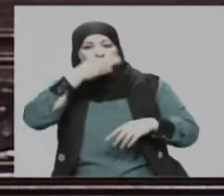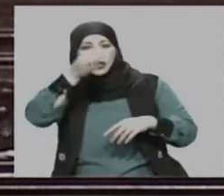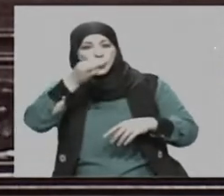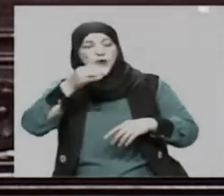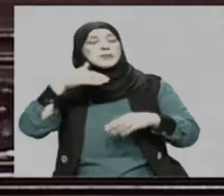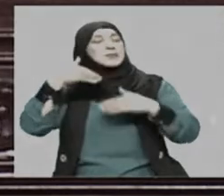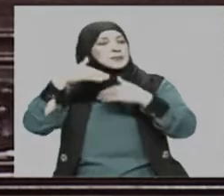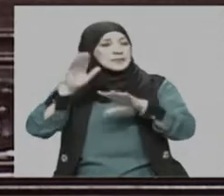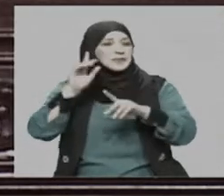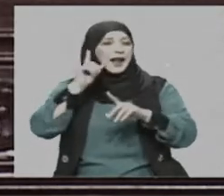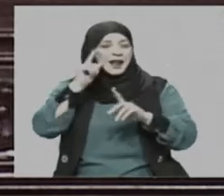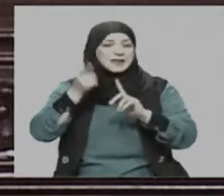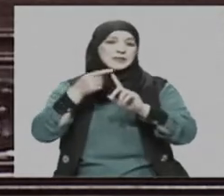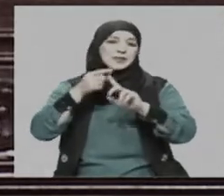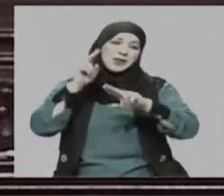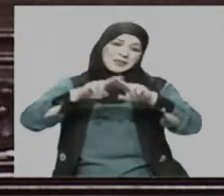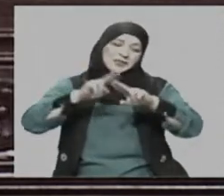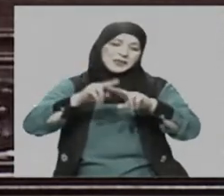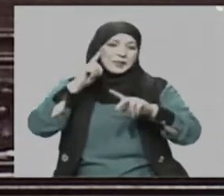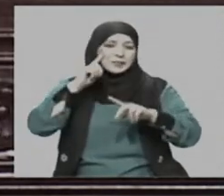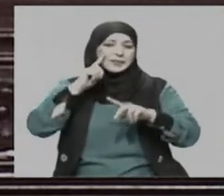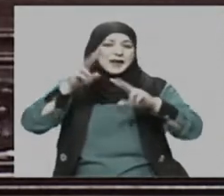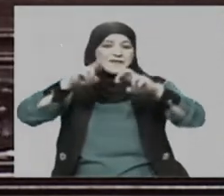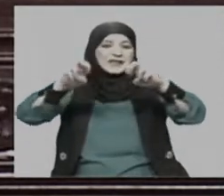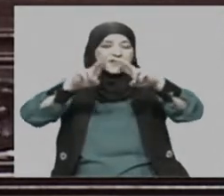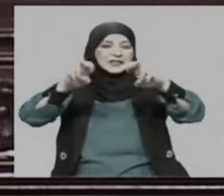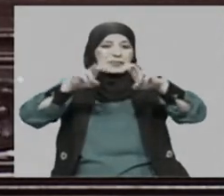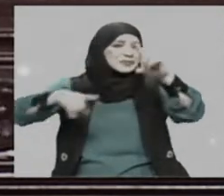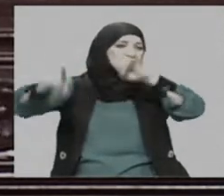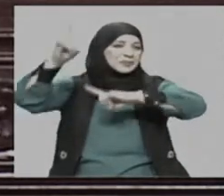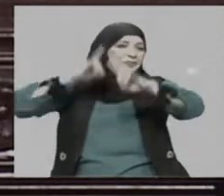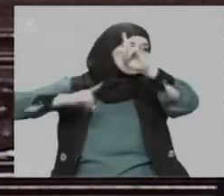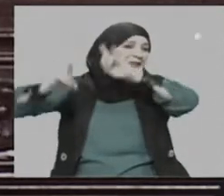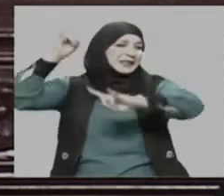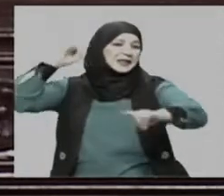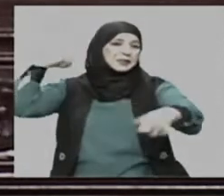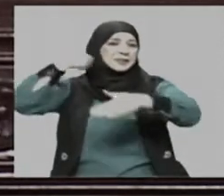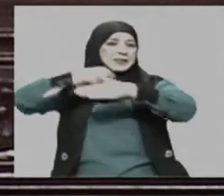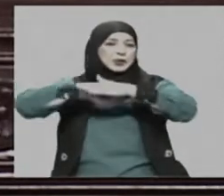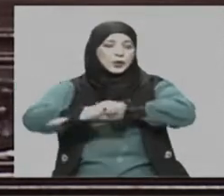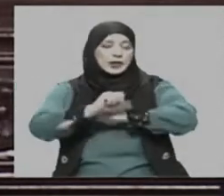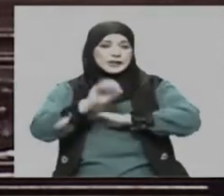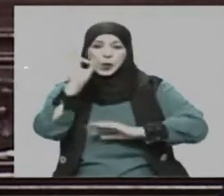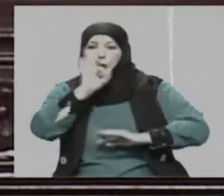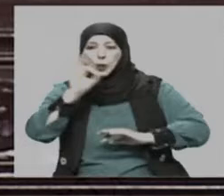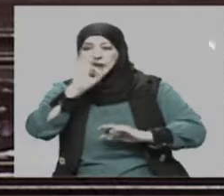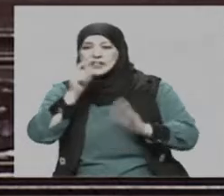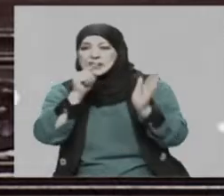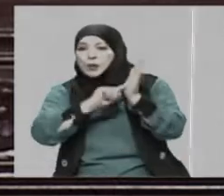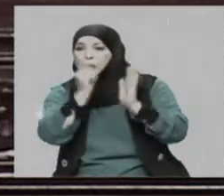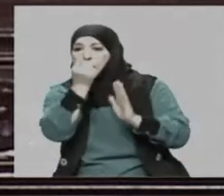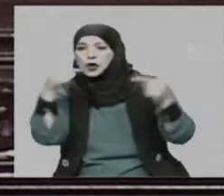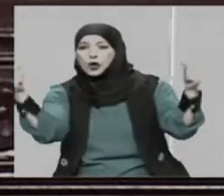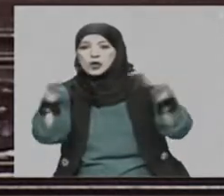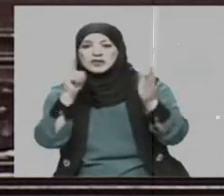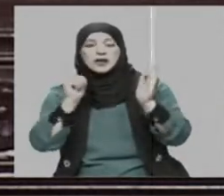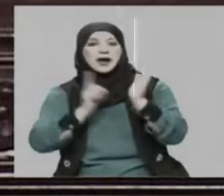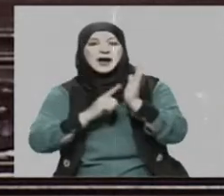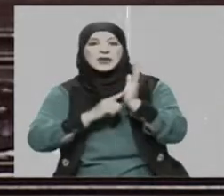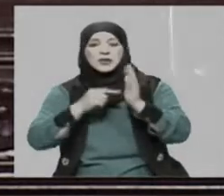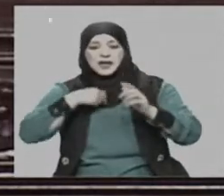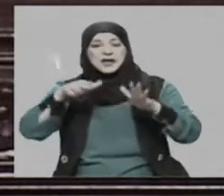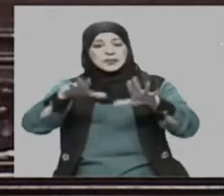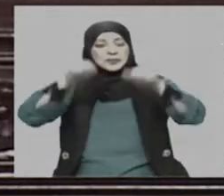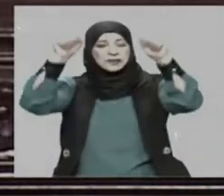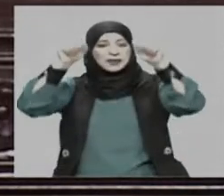برا، لوجوا على التاريخ من اللي تولد، كان تلقاو حاجة مخالفة للقانون حاجة، أنا أستقيل من الموقع